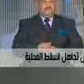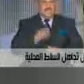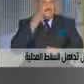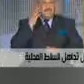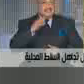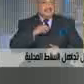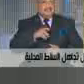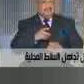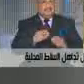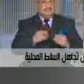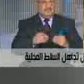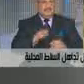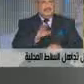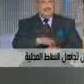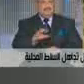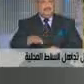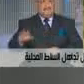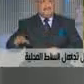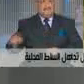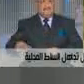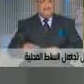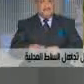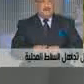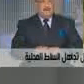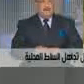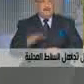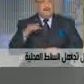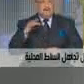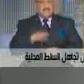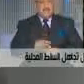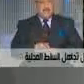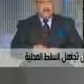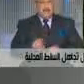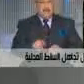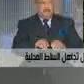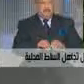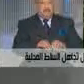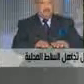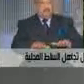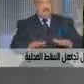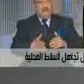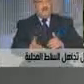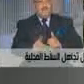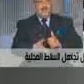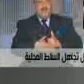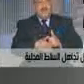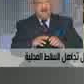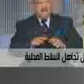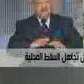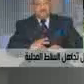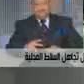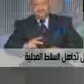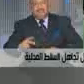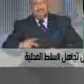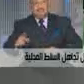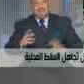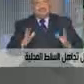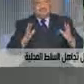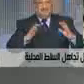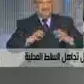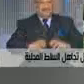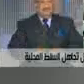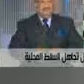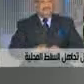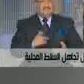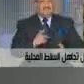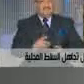كبير على الأراضي الفلاحية المحيطة به، وميزانية تقدر بسبعة مليارات رصدت لمصب المراقبة ودفن